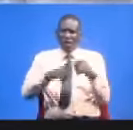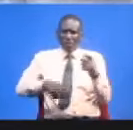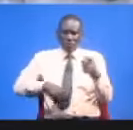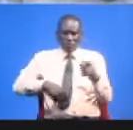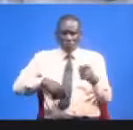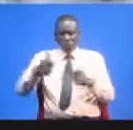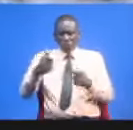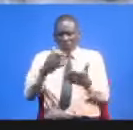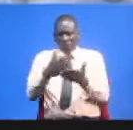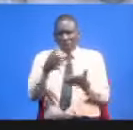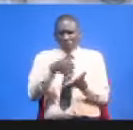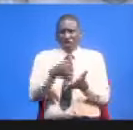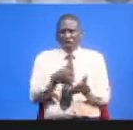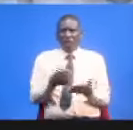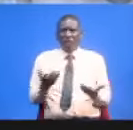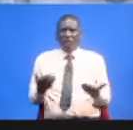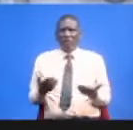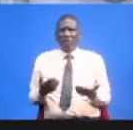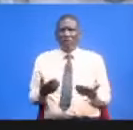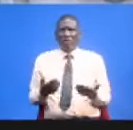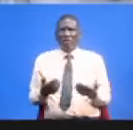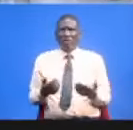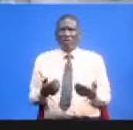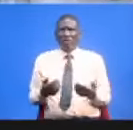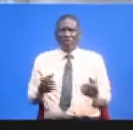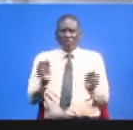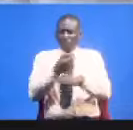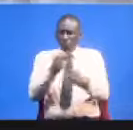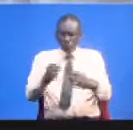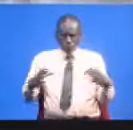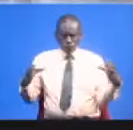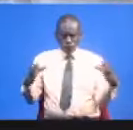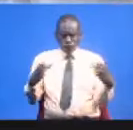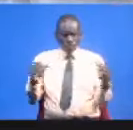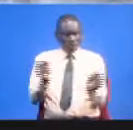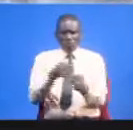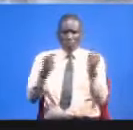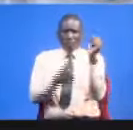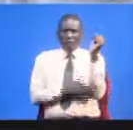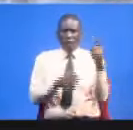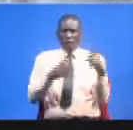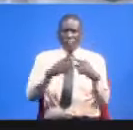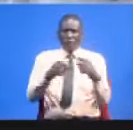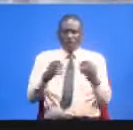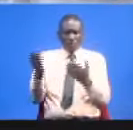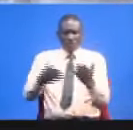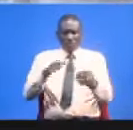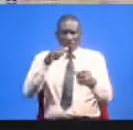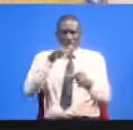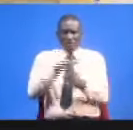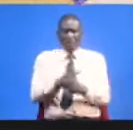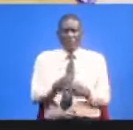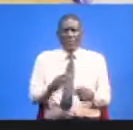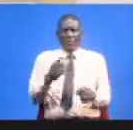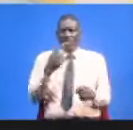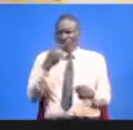partly because the whole consignment can't be bad, maybe partly. But we communicated saying that we receive so much, it's not looking